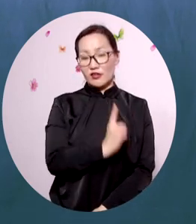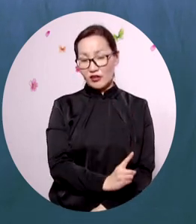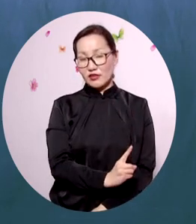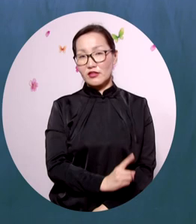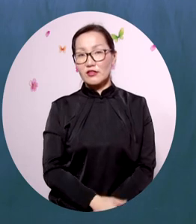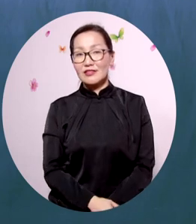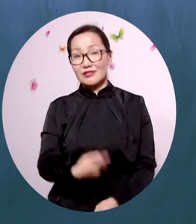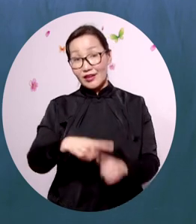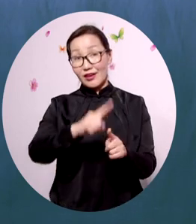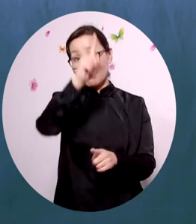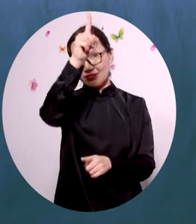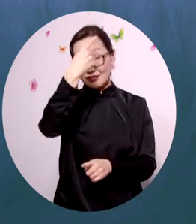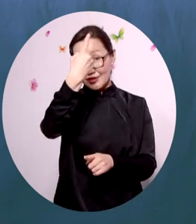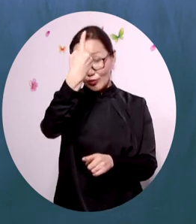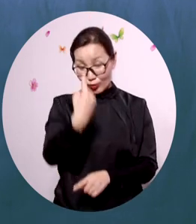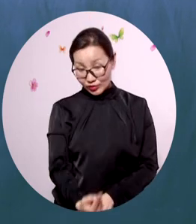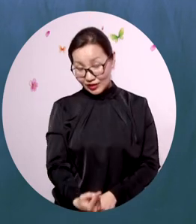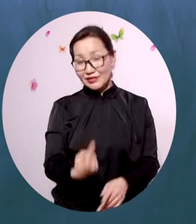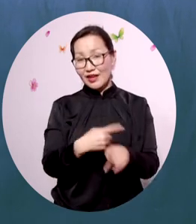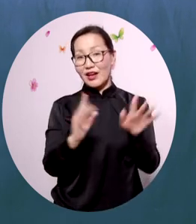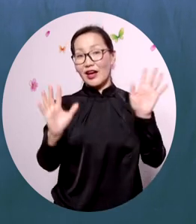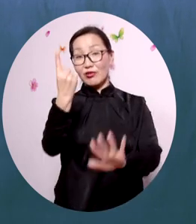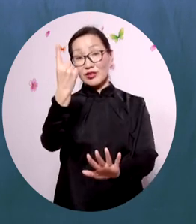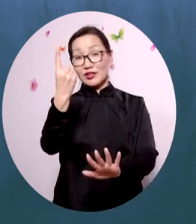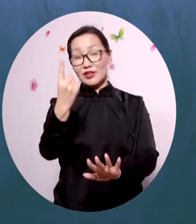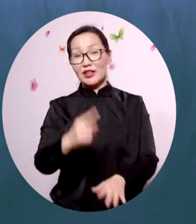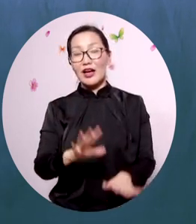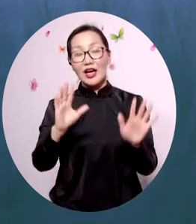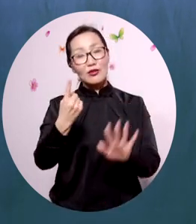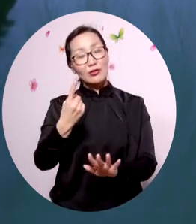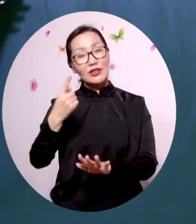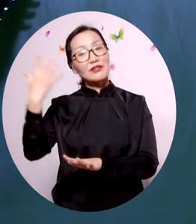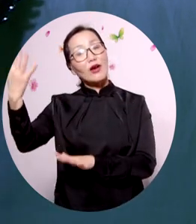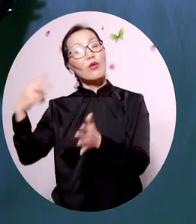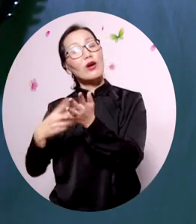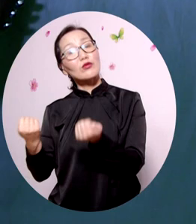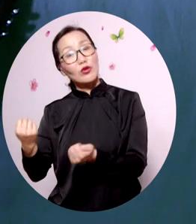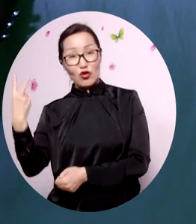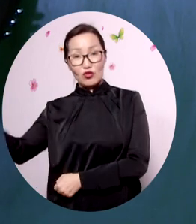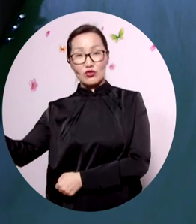нэгийг болгоё. 11 боллоо. 11-т 5 маань 2 удаа багтана.